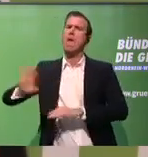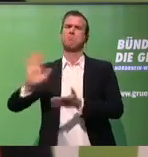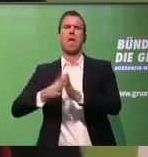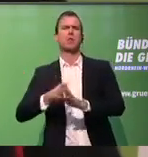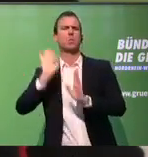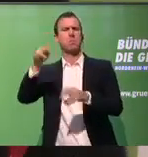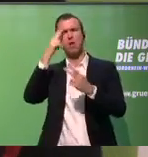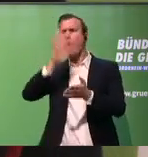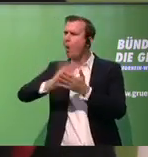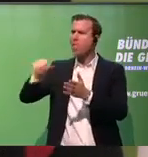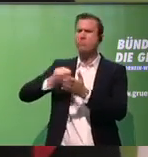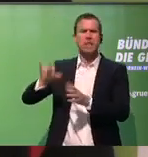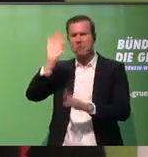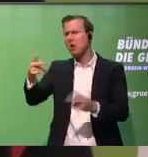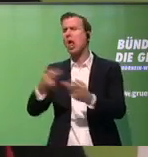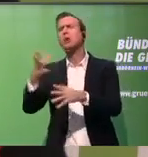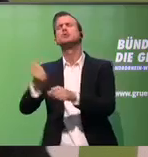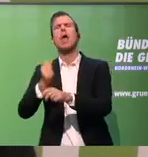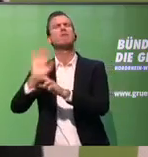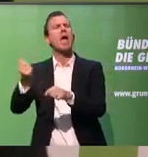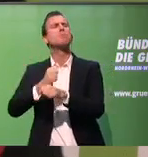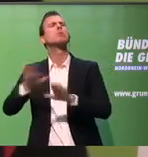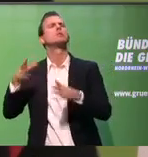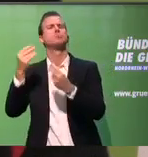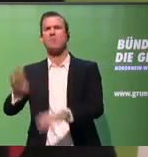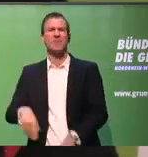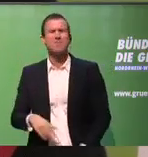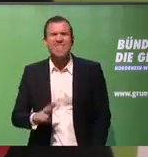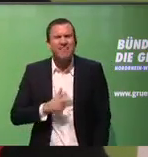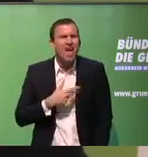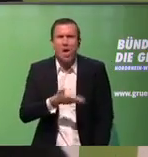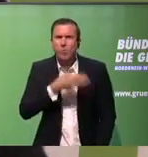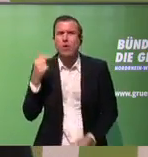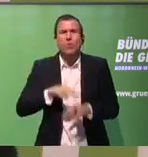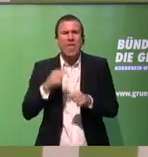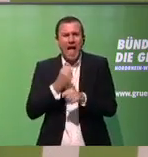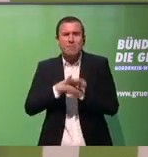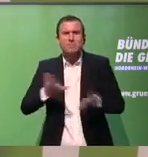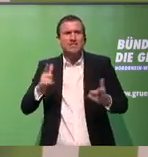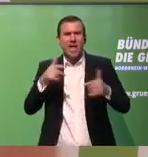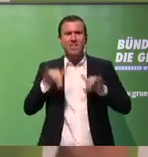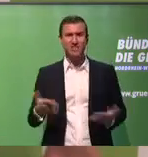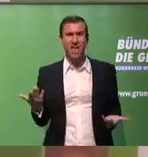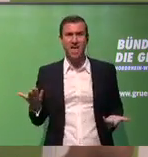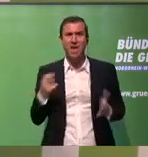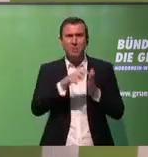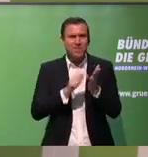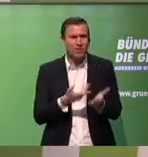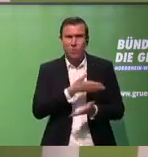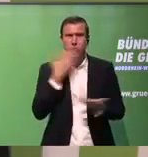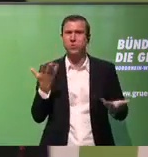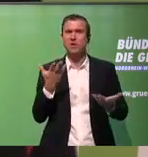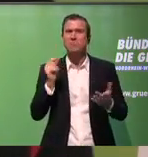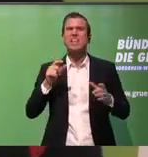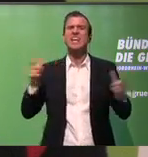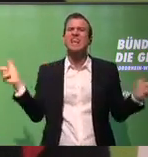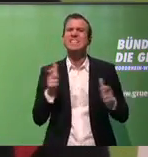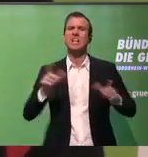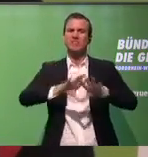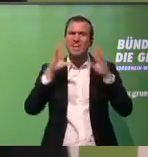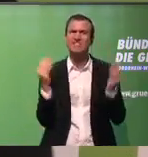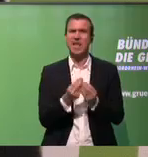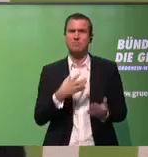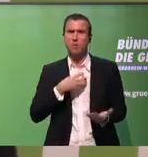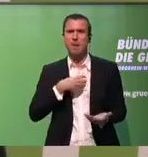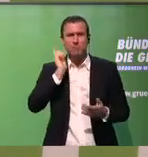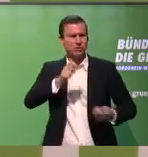besten unbezahlt, dann wird das schon. Aber es wird eben nicht, weil die Jobs eben nicht da sind, weil die Bedingungen nicht da sind. Und es ist eine gesamtgesellschaftliche Aufgabe, da